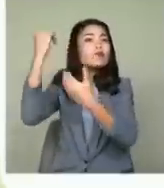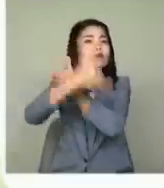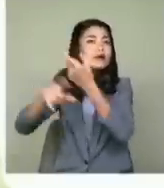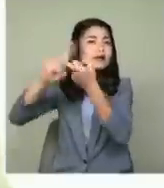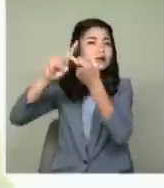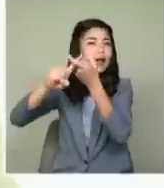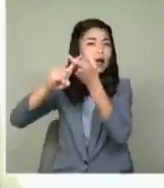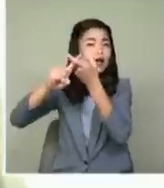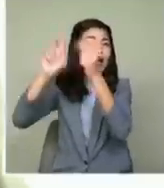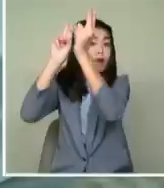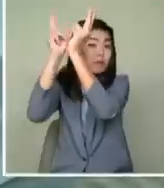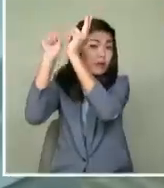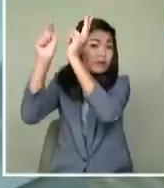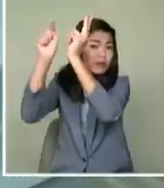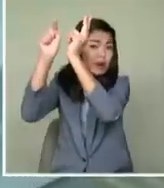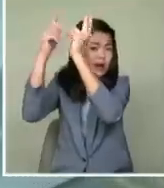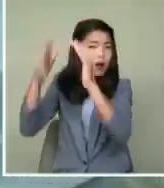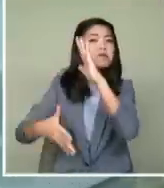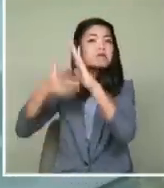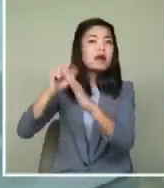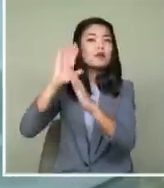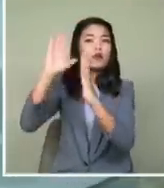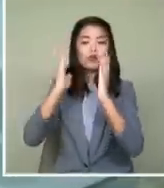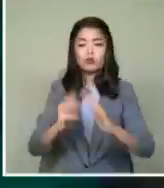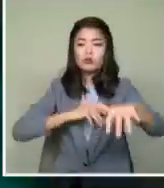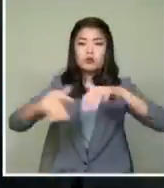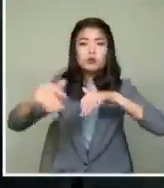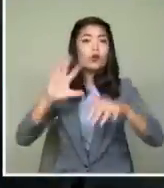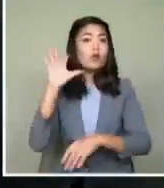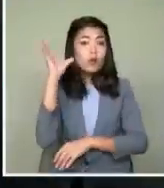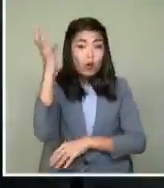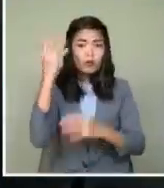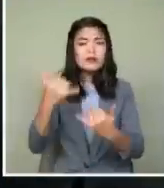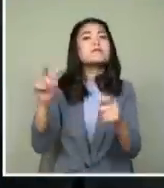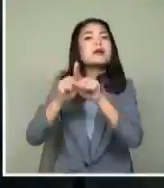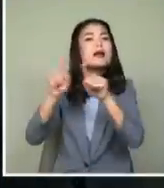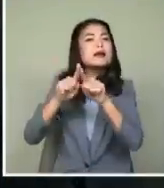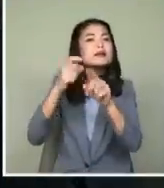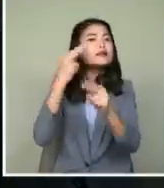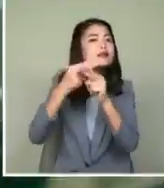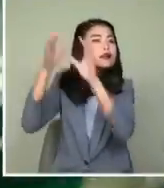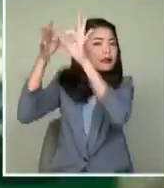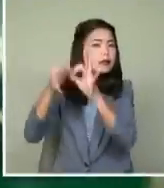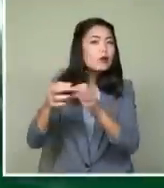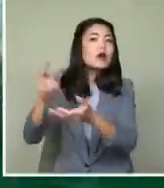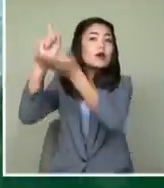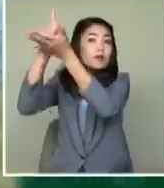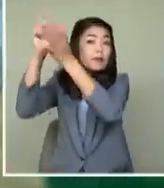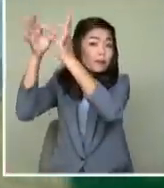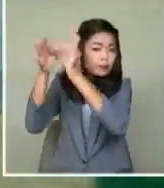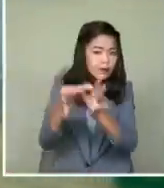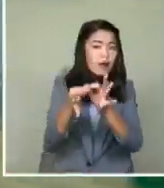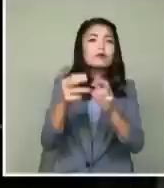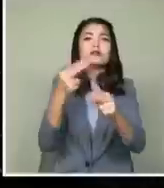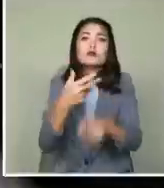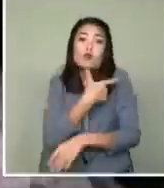ส่งขึ้นไปในอวกาศตอนนั้นก็ถือได้ว่าเป็นความสำเร็จของมวลมนุษยชาตินี่ก็เช่นเดียวกันนะครับตั้งชื่อให้คล้องกันเลยนะครับวัคซีนตัวนี้เนี่ยมีกำห